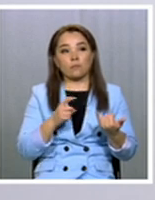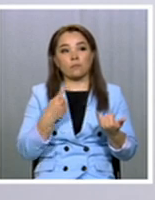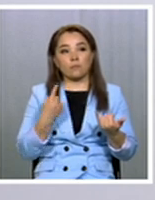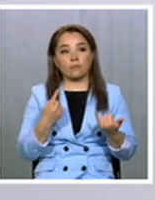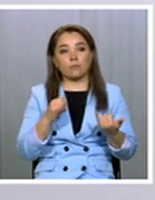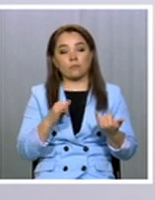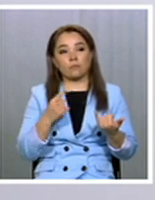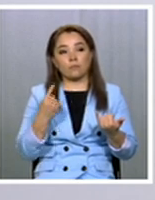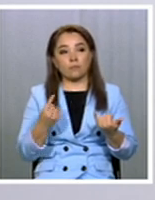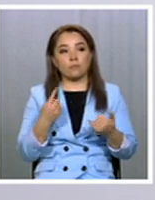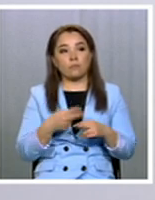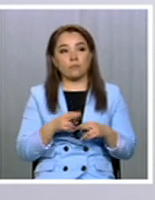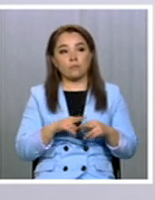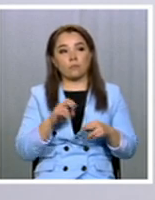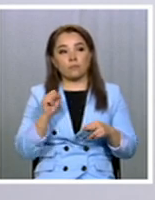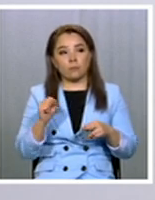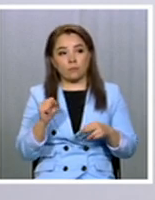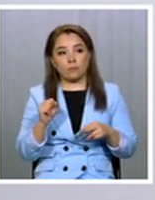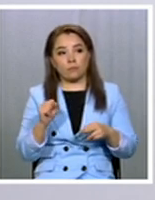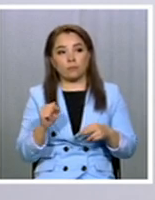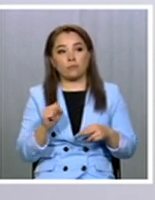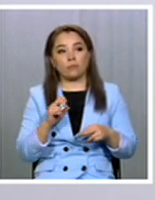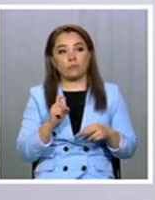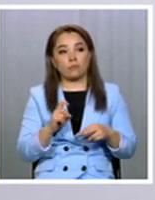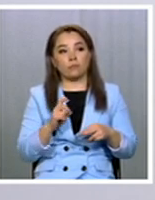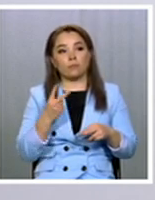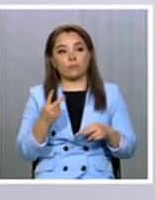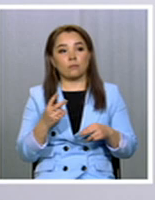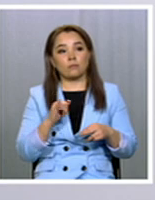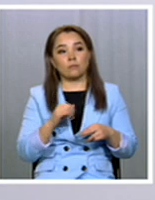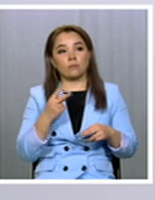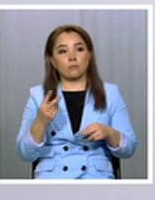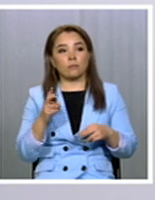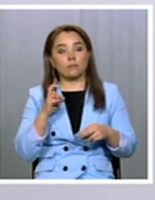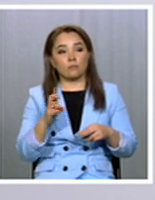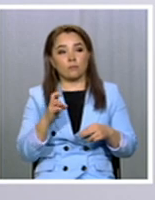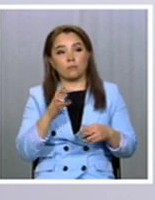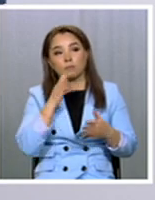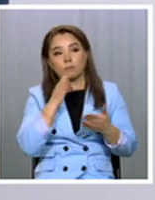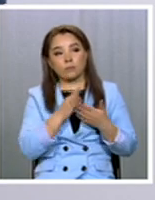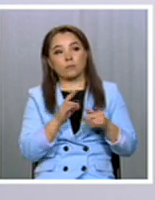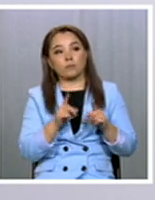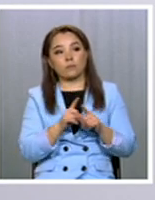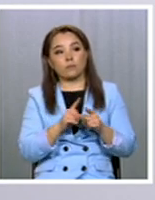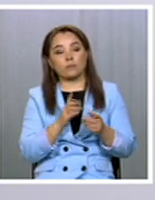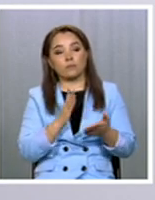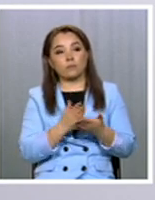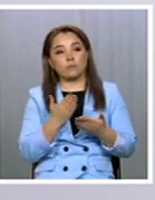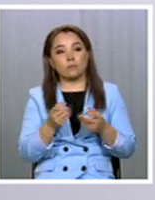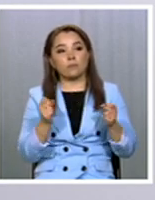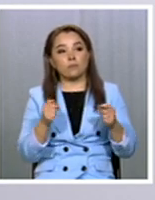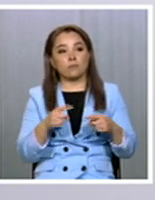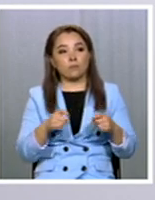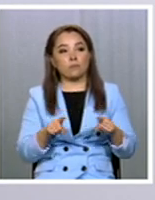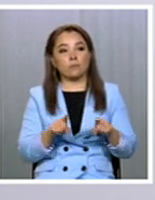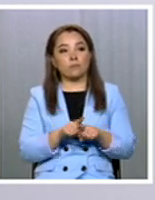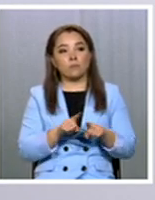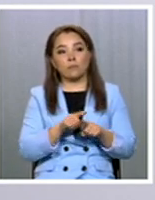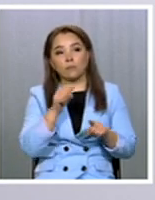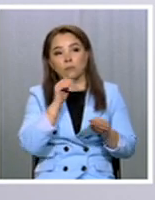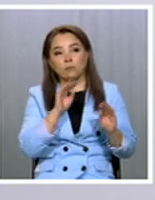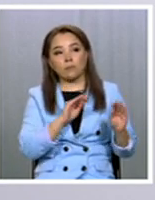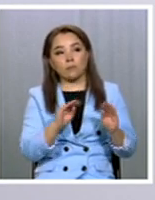а нүктесінің координаттары, x2, y2 б нүктесінің координаттары. Сәйкесінше қоямыз